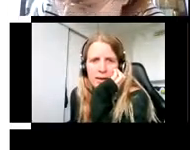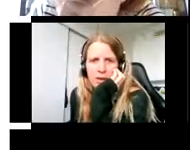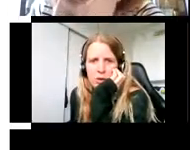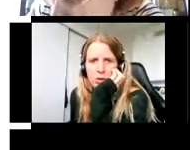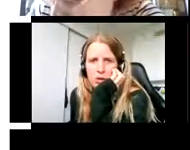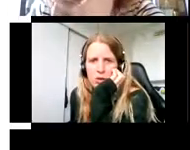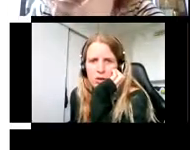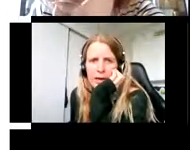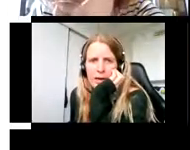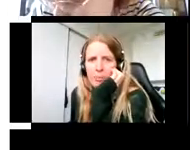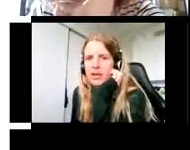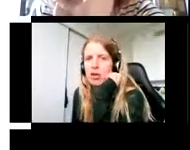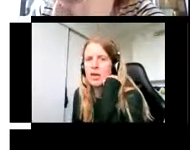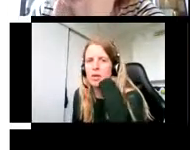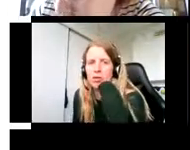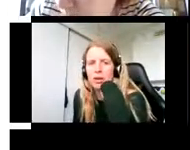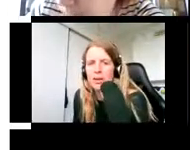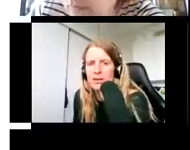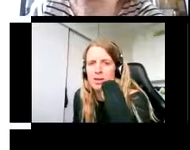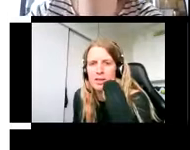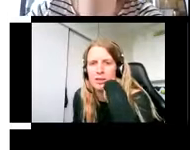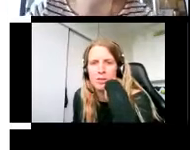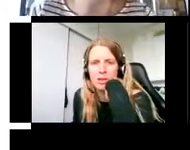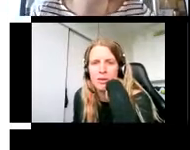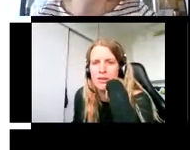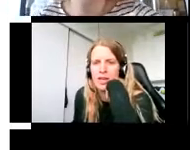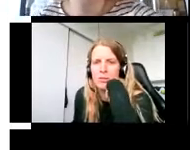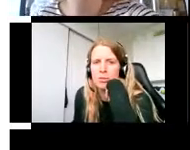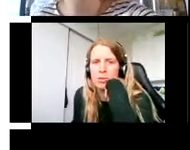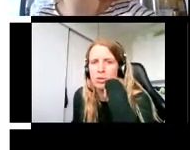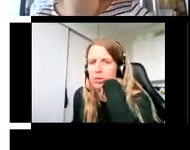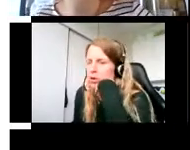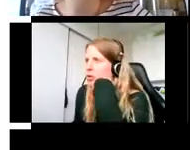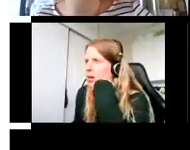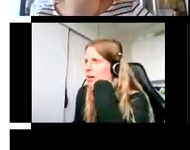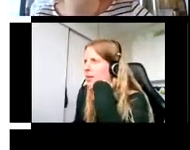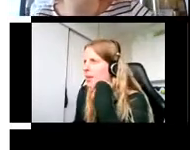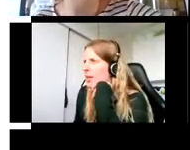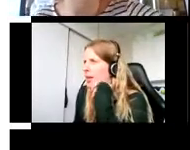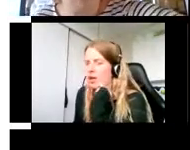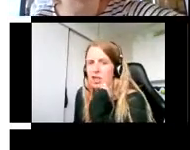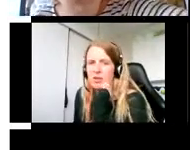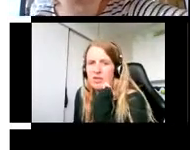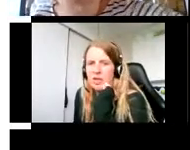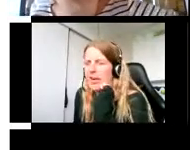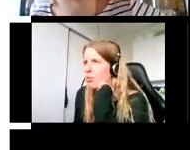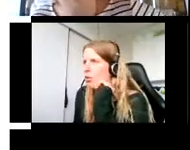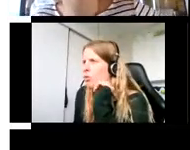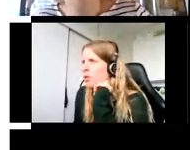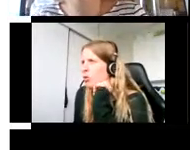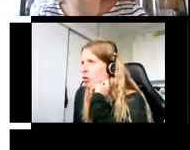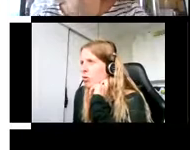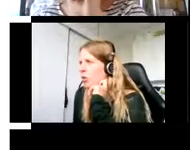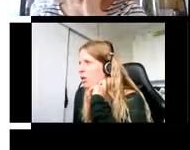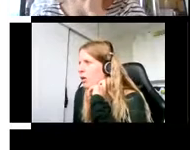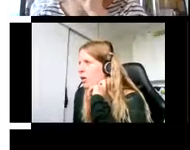Goed, en dit is bedoeld voor eigenlijk particuliere of gemeentelijke organisatoren met dagaanbod zonder overnachting. Dat is een specifiek draaiboek op